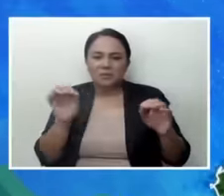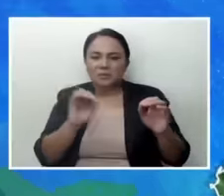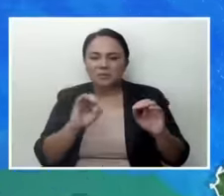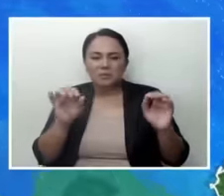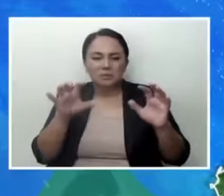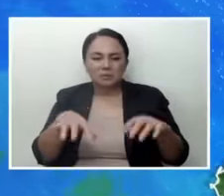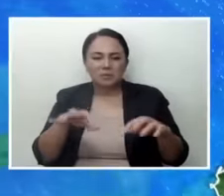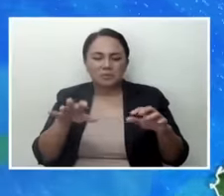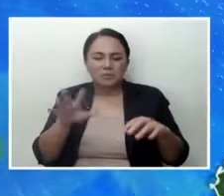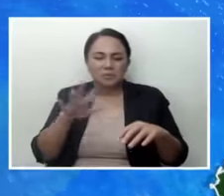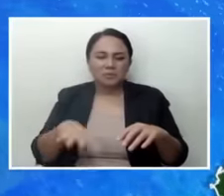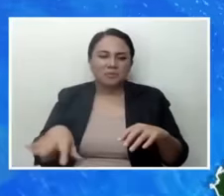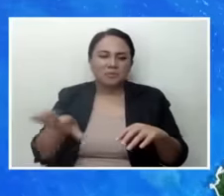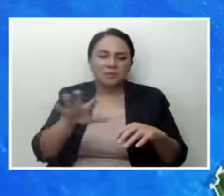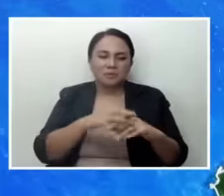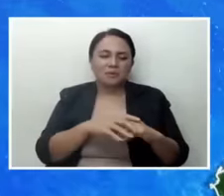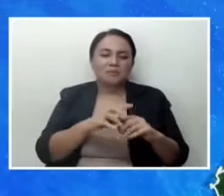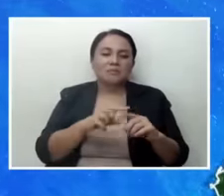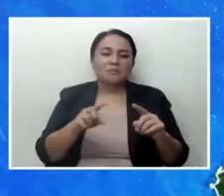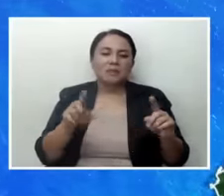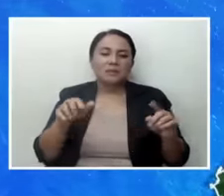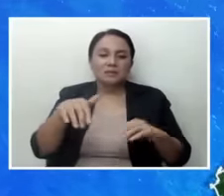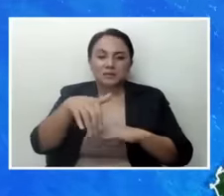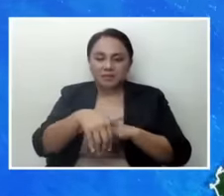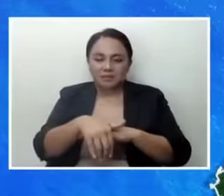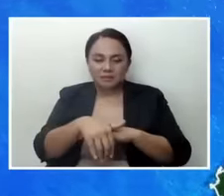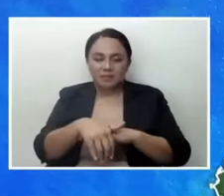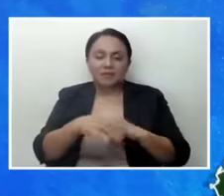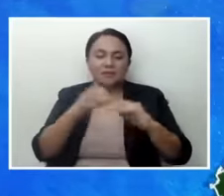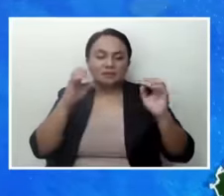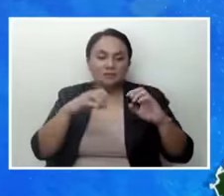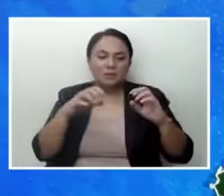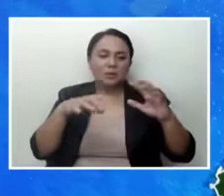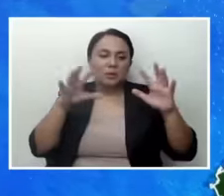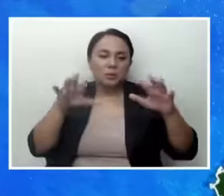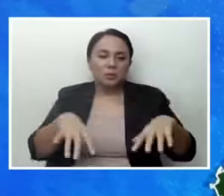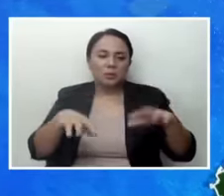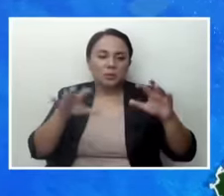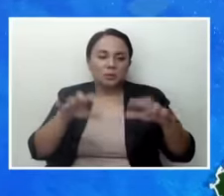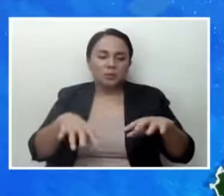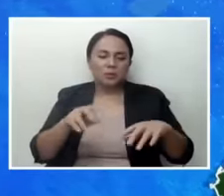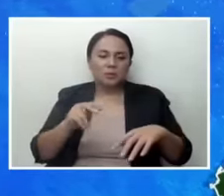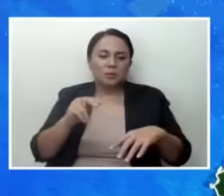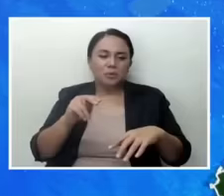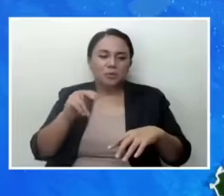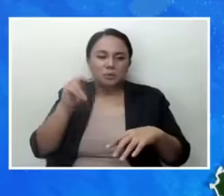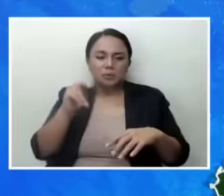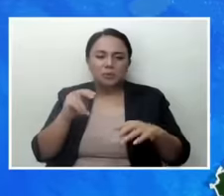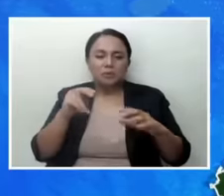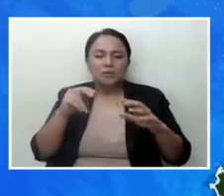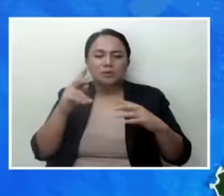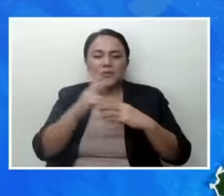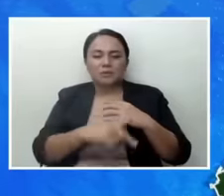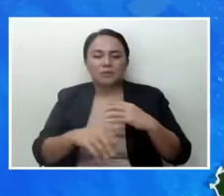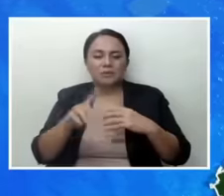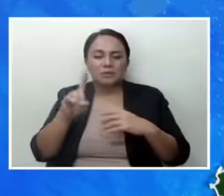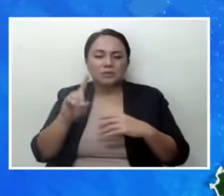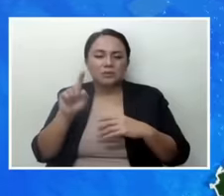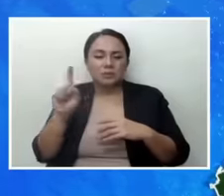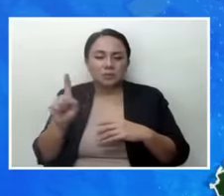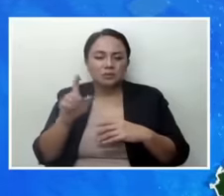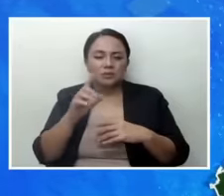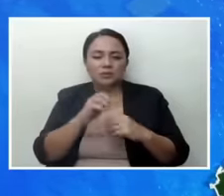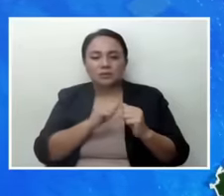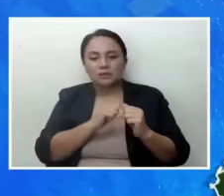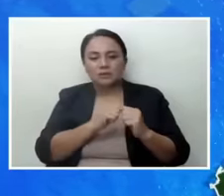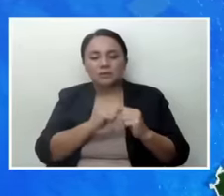sa malaking bahagi nito. Pero sa gabi, aasahan po ang mga malalakas na pag-ulan sa hilagang bahagi ng probinsya dyan sa may District 1 kasama na